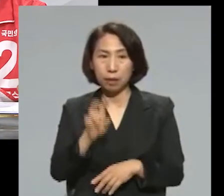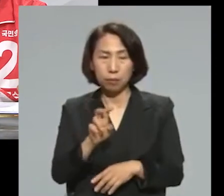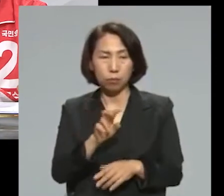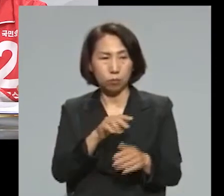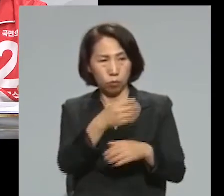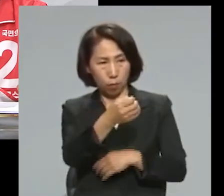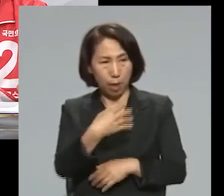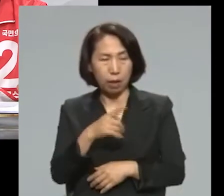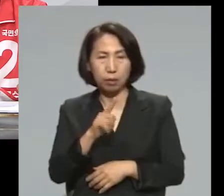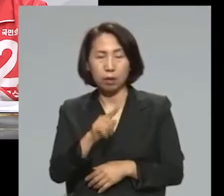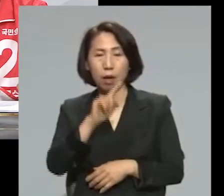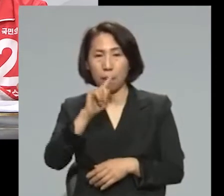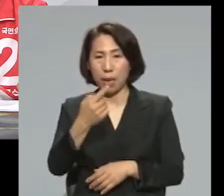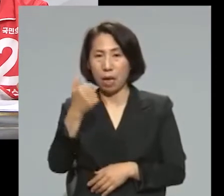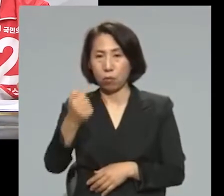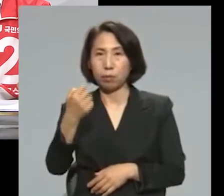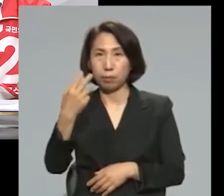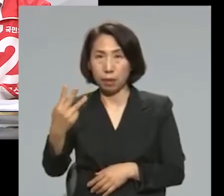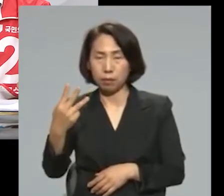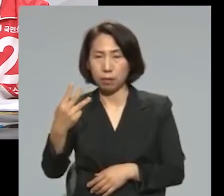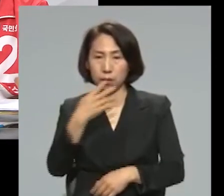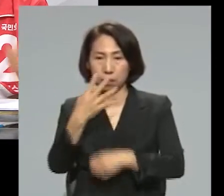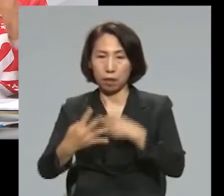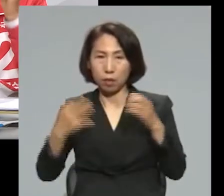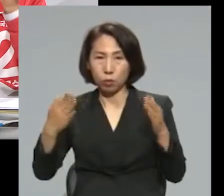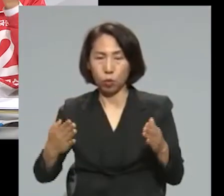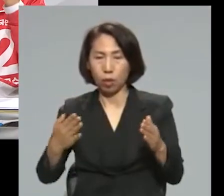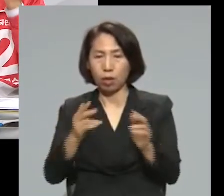얘기하는 153개의 4년 동안